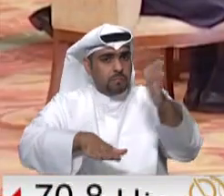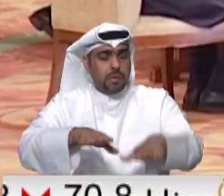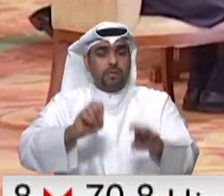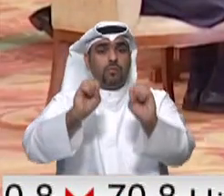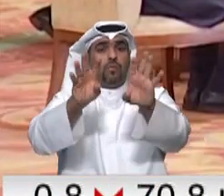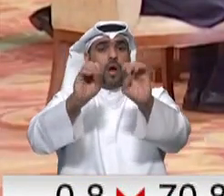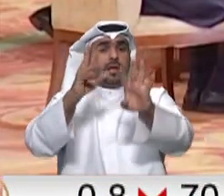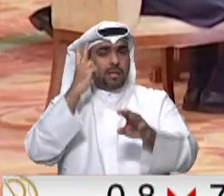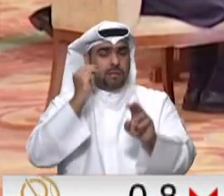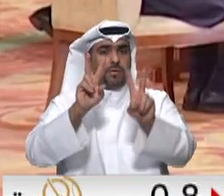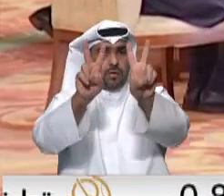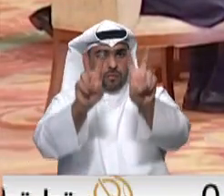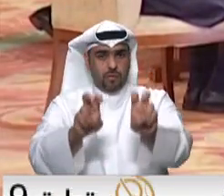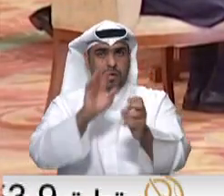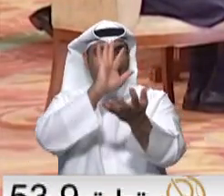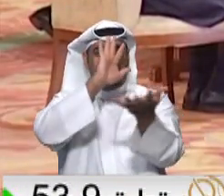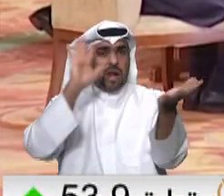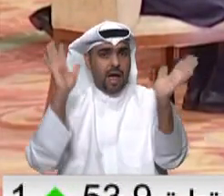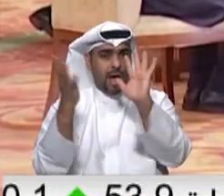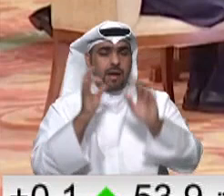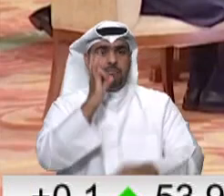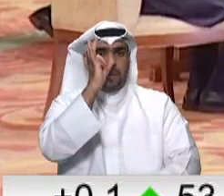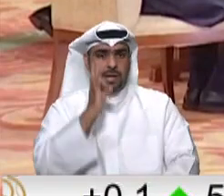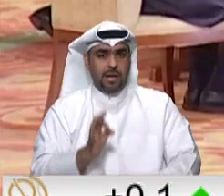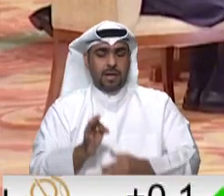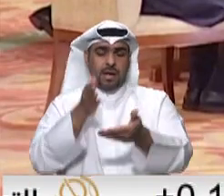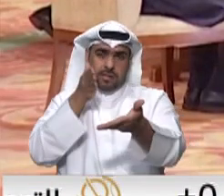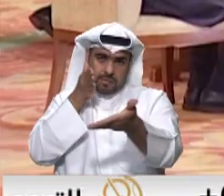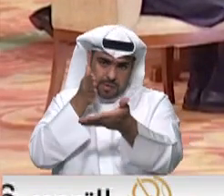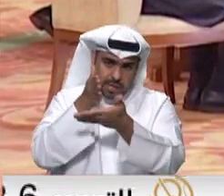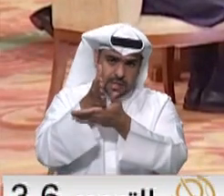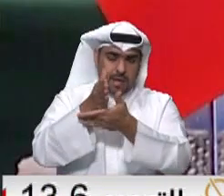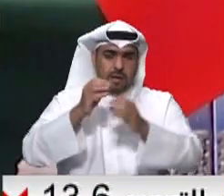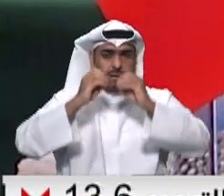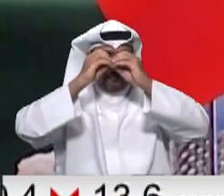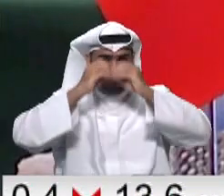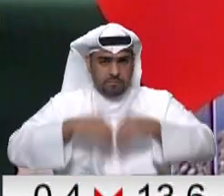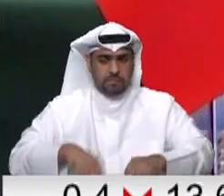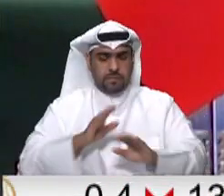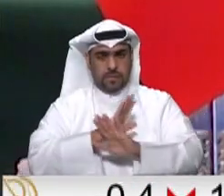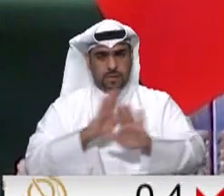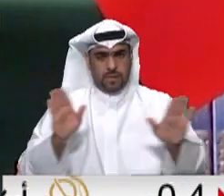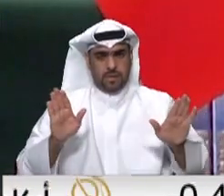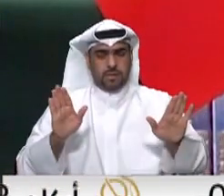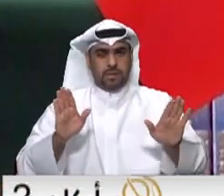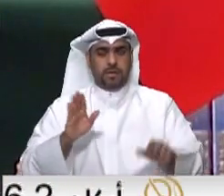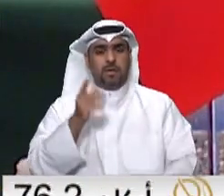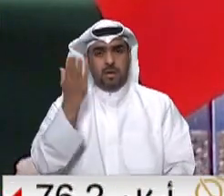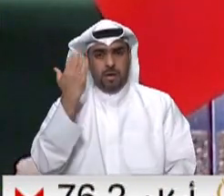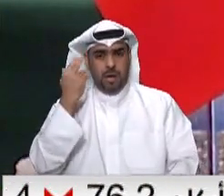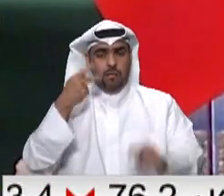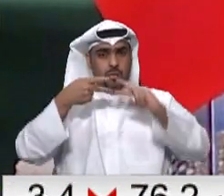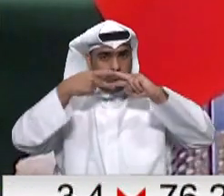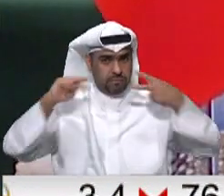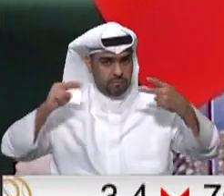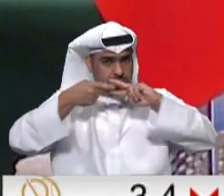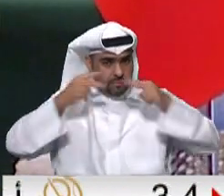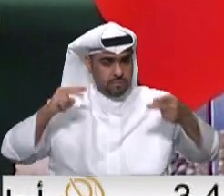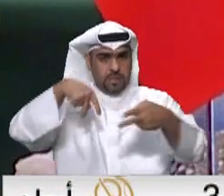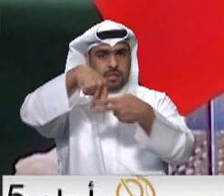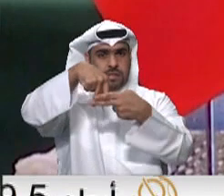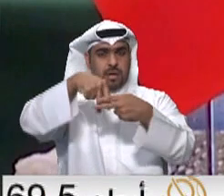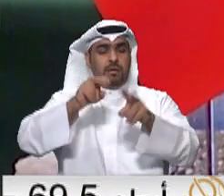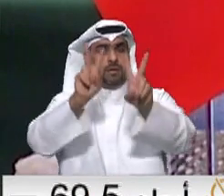مطالبين بتحرك المجتمع الدولي بشكل فاعل للتعامل مع الأزمة والتصدي لجميع الانتهاكات المستمرة لقوات